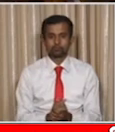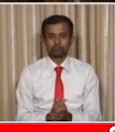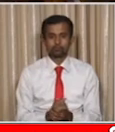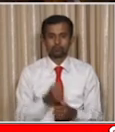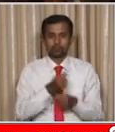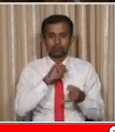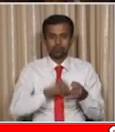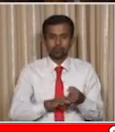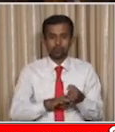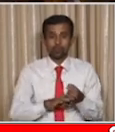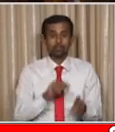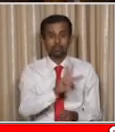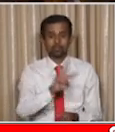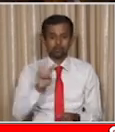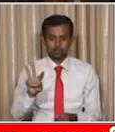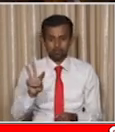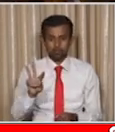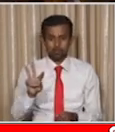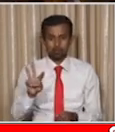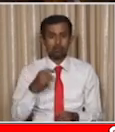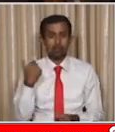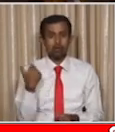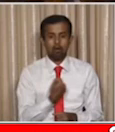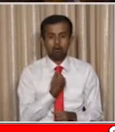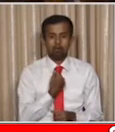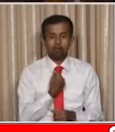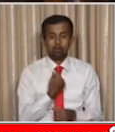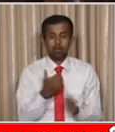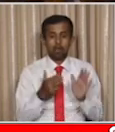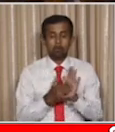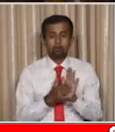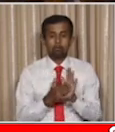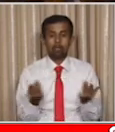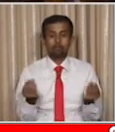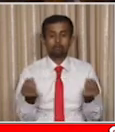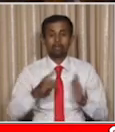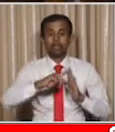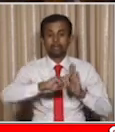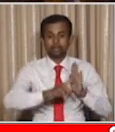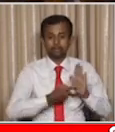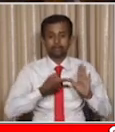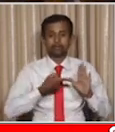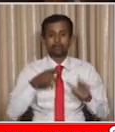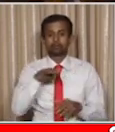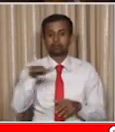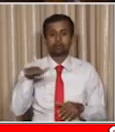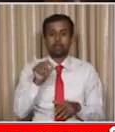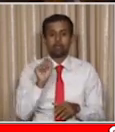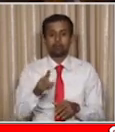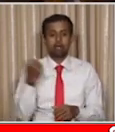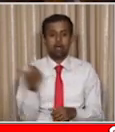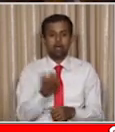புதிதாக மகாவலி ஜே வலயம் என்ற ஒரு புது வர்த்தகமானி அறிவித்தல் மூலம்